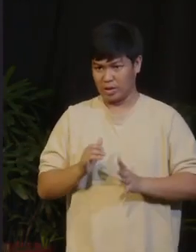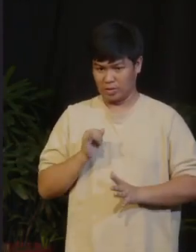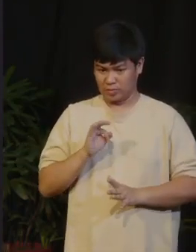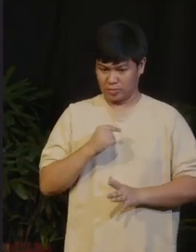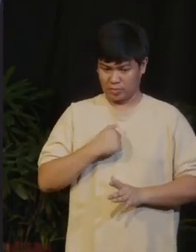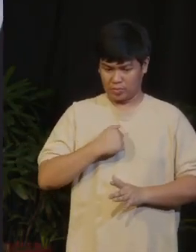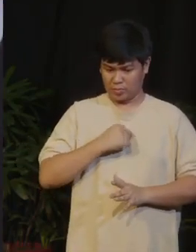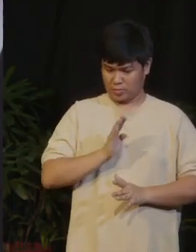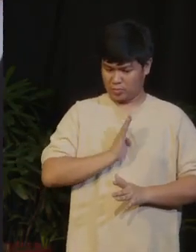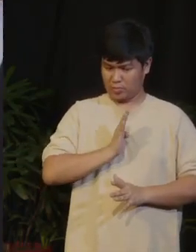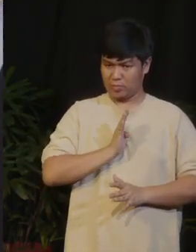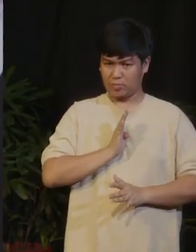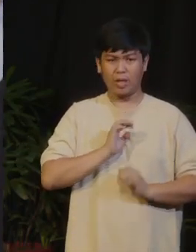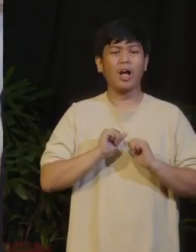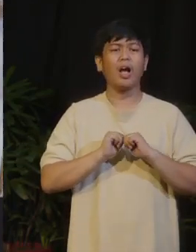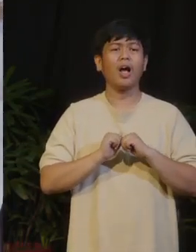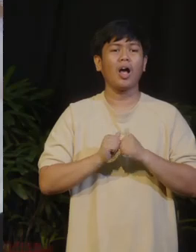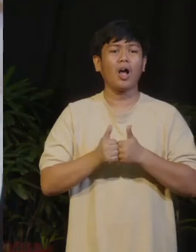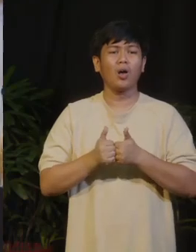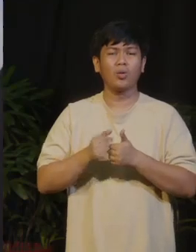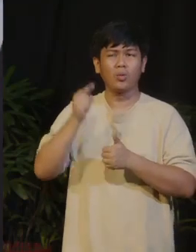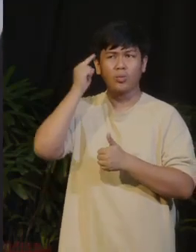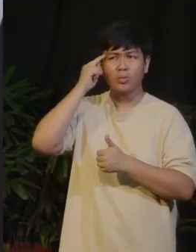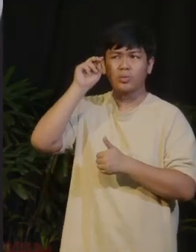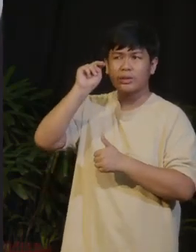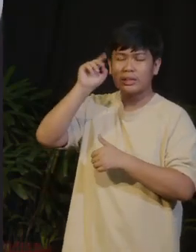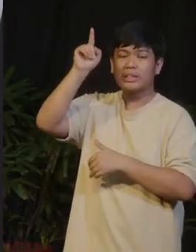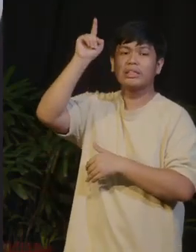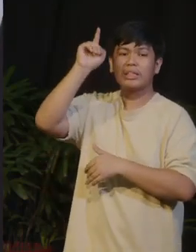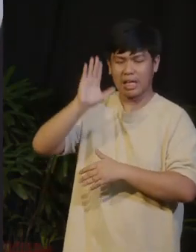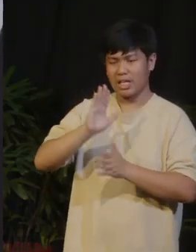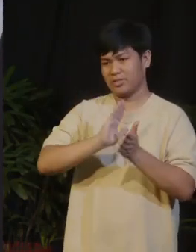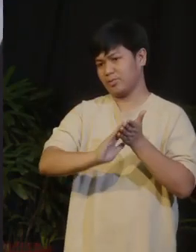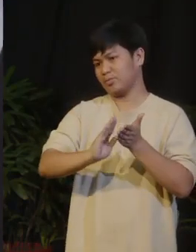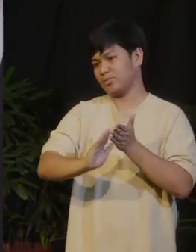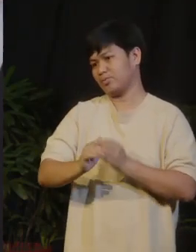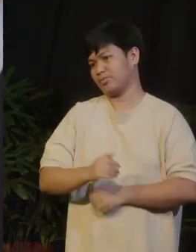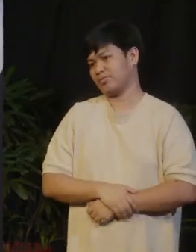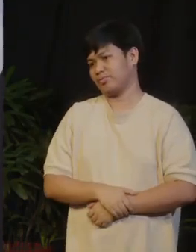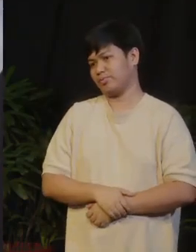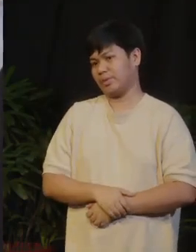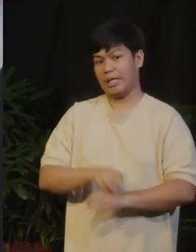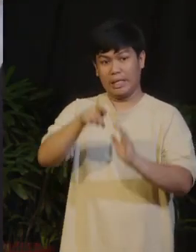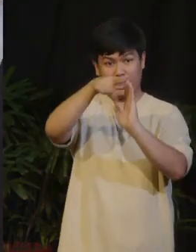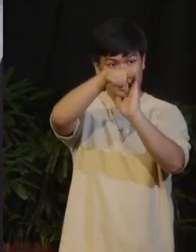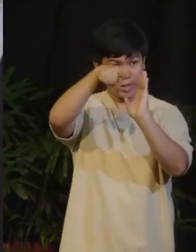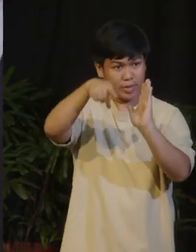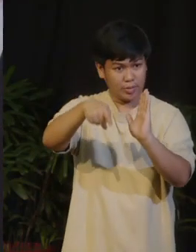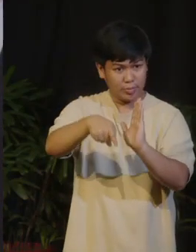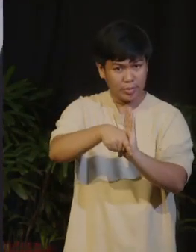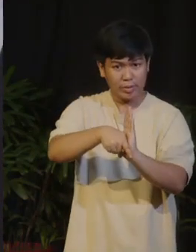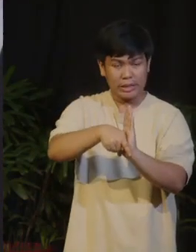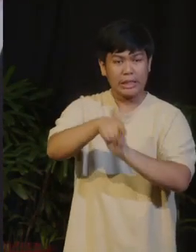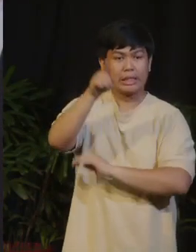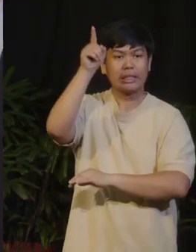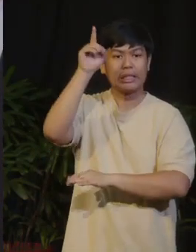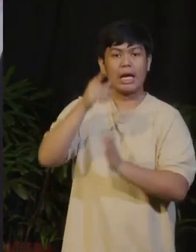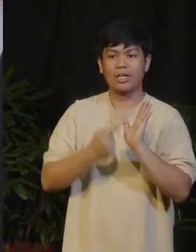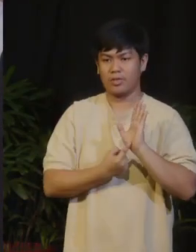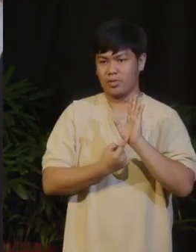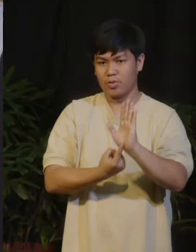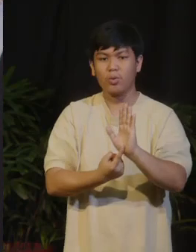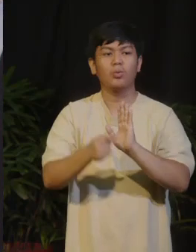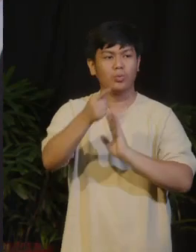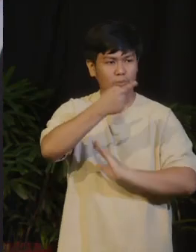sarili ninyong kasalanan. Yan ang prinsipyo na ibinibigay ng ating Panginoon